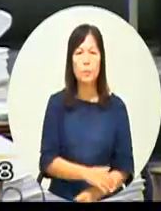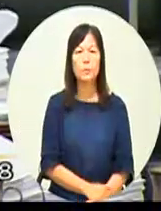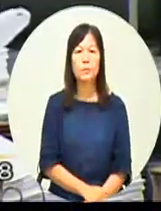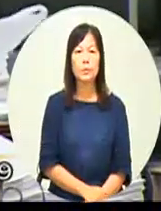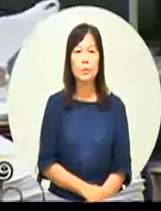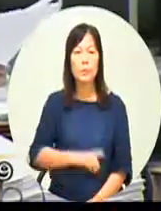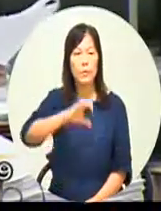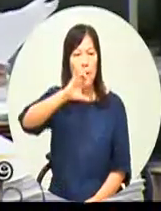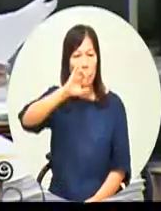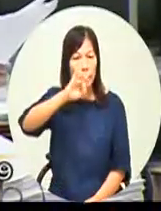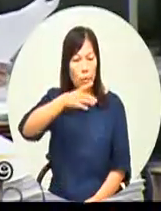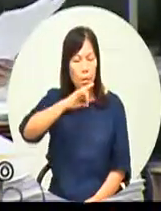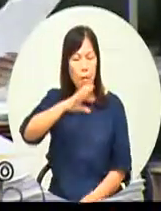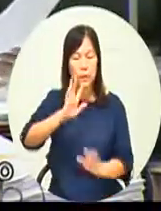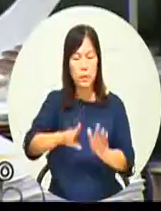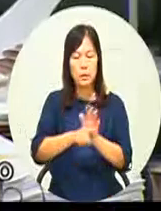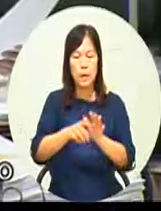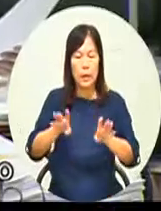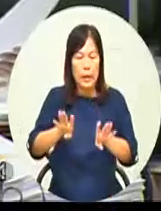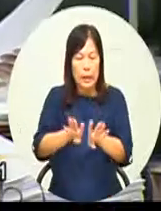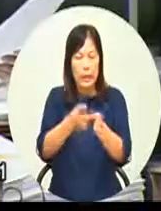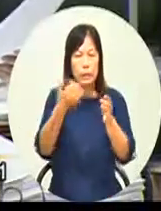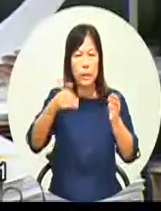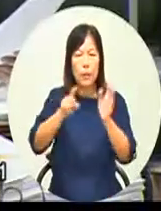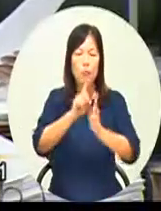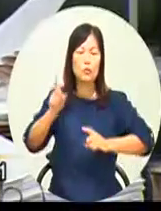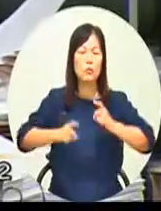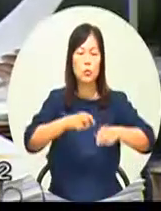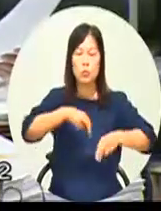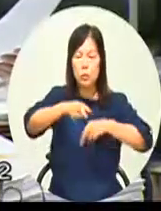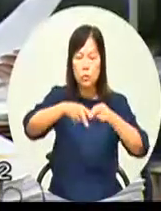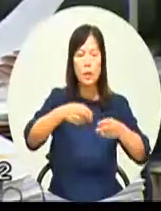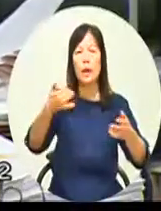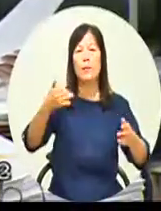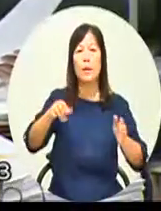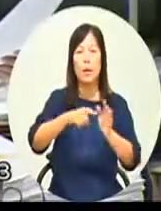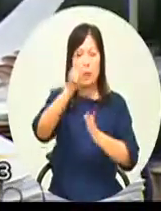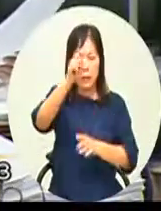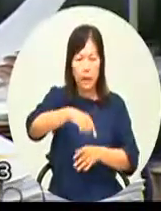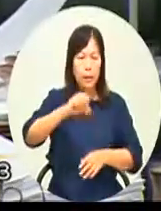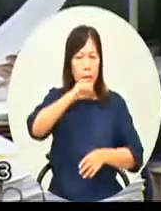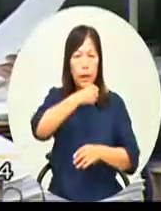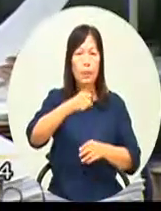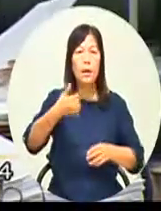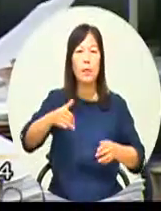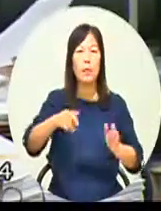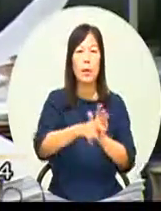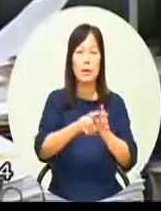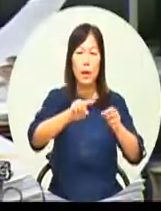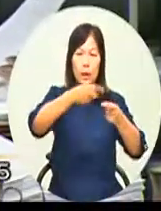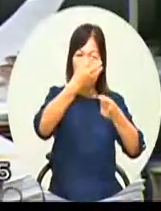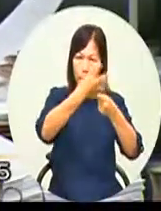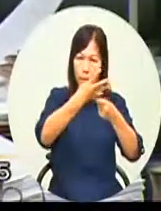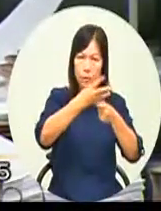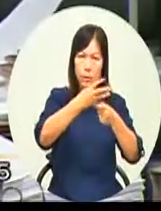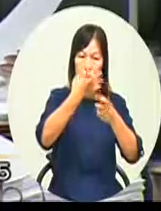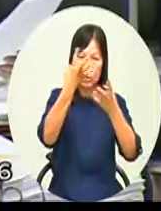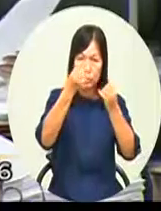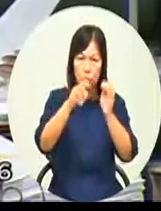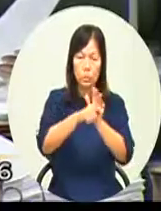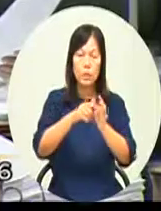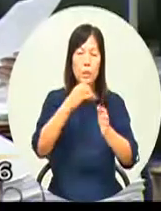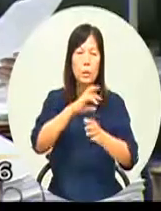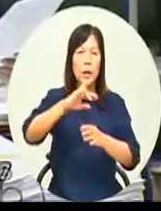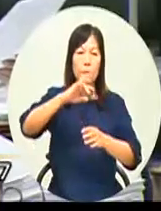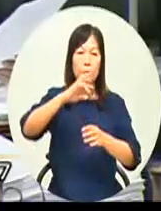越南虽然现在还没有开放自由行，然后来台，但是在从104年的这个数字来看，东南亚来台